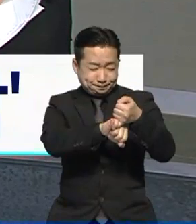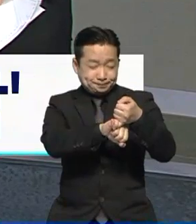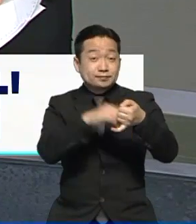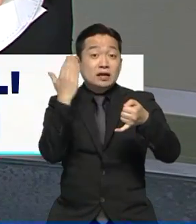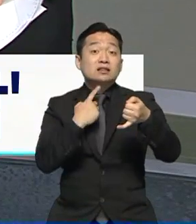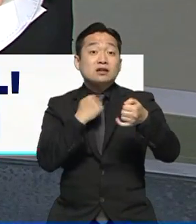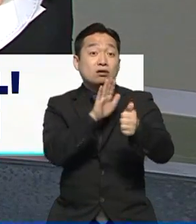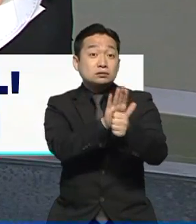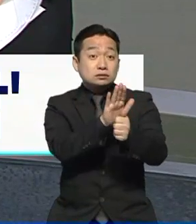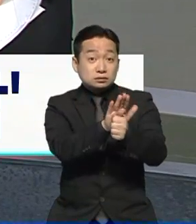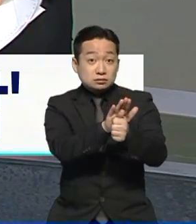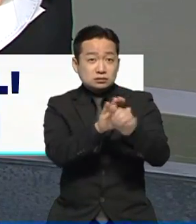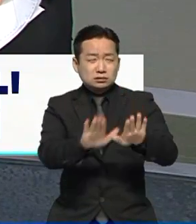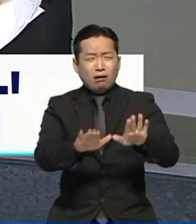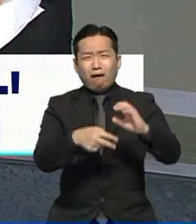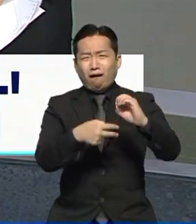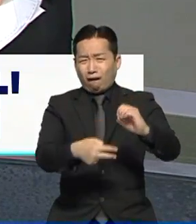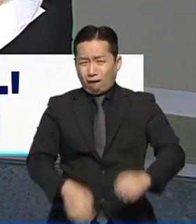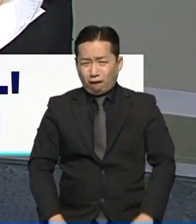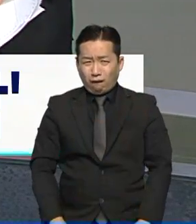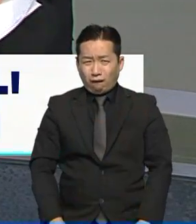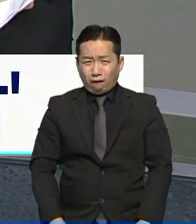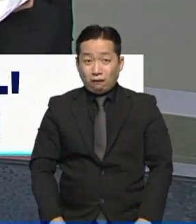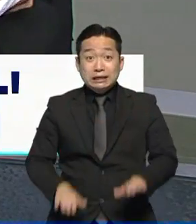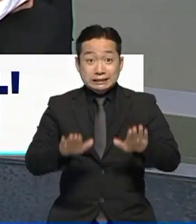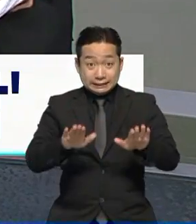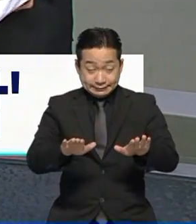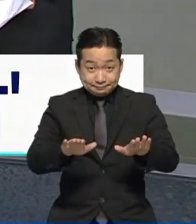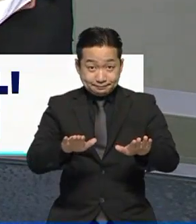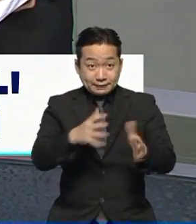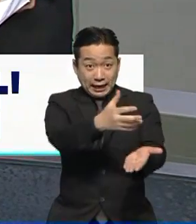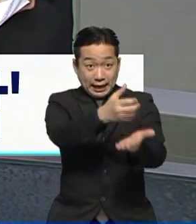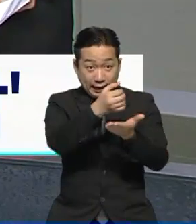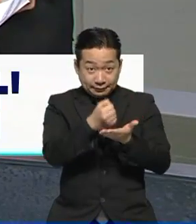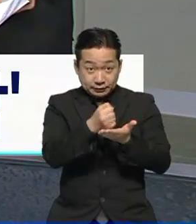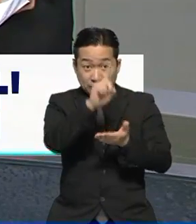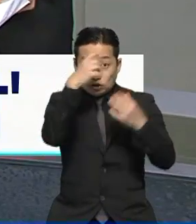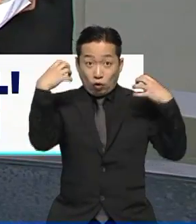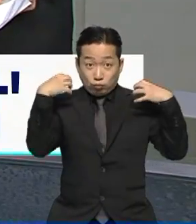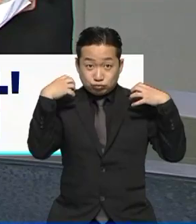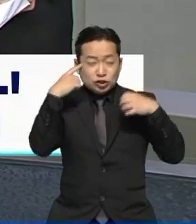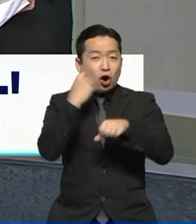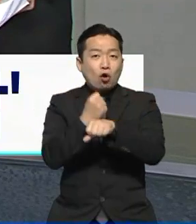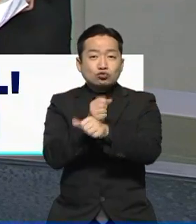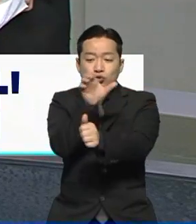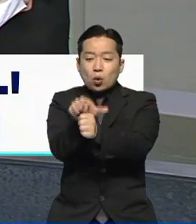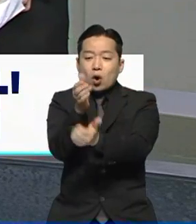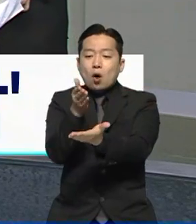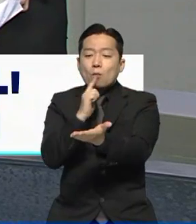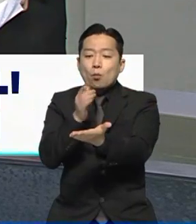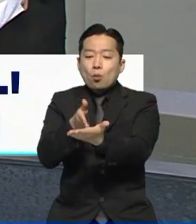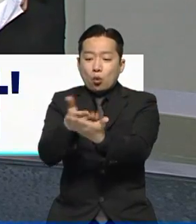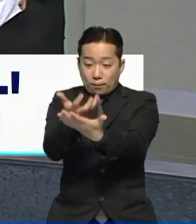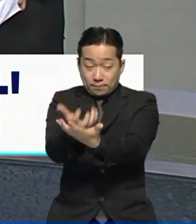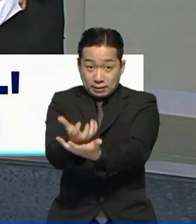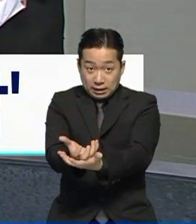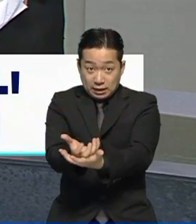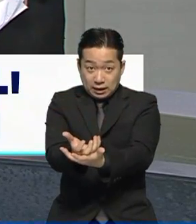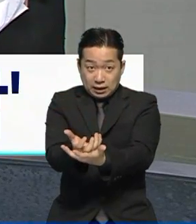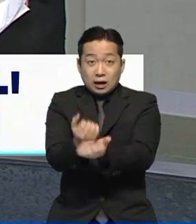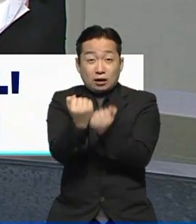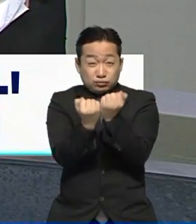약속했었던 지원은 전혀 이루어지질 않고 있습니다. 저희가 단독 입수한 정부 연구 영역 보고서 내용을 정다은